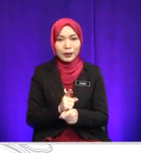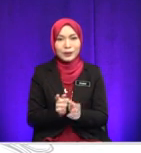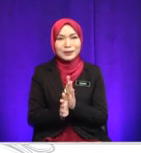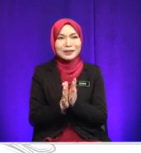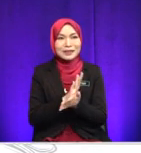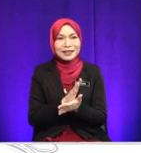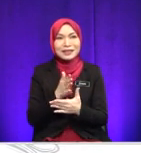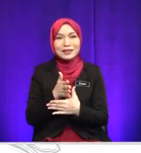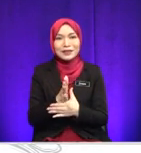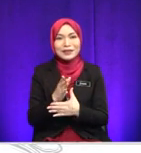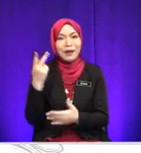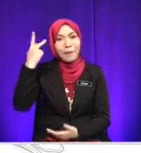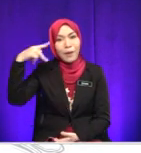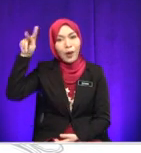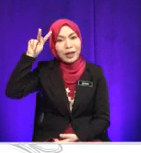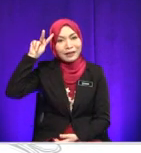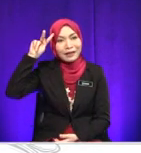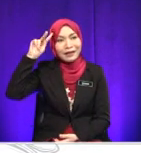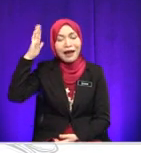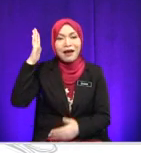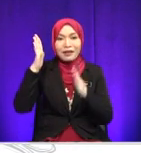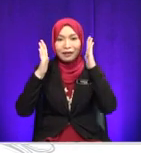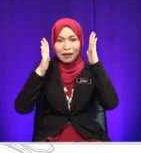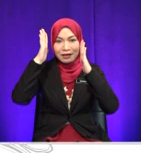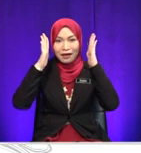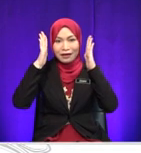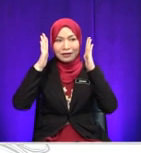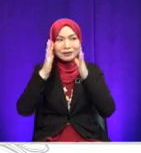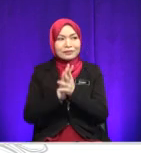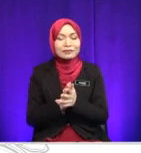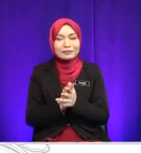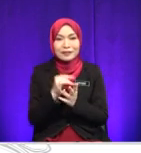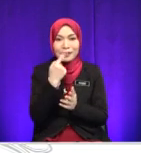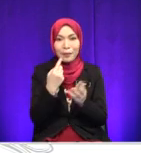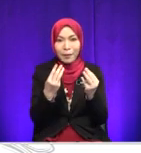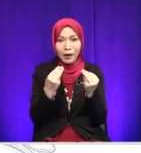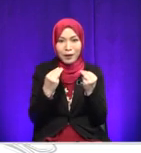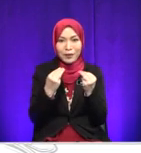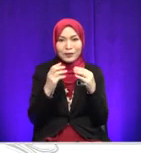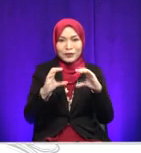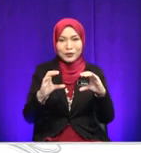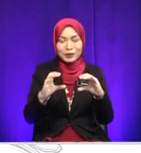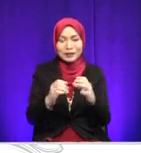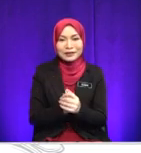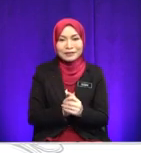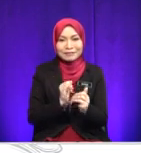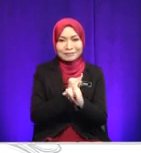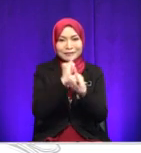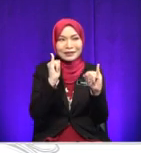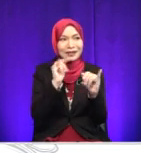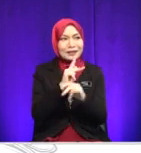pasal politik negara ni? Siapa pula kestabilan politik negara? Cepat saya, cikgu. Silakan, Danish.